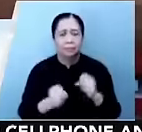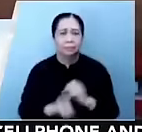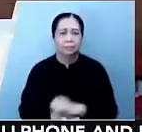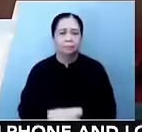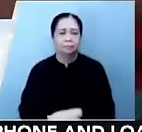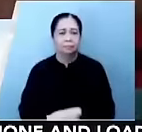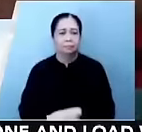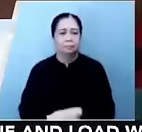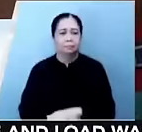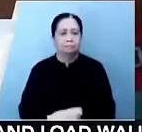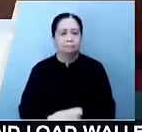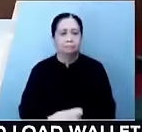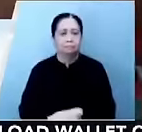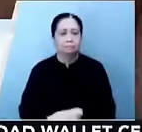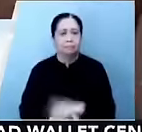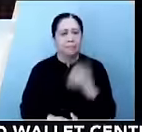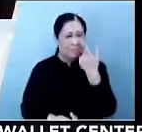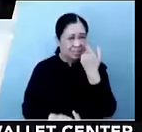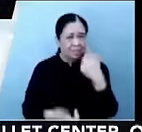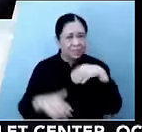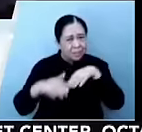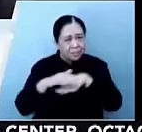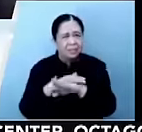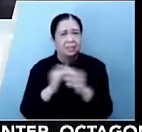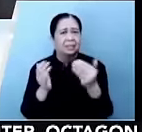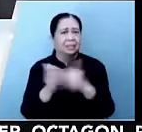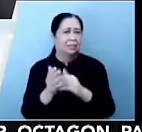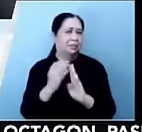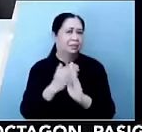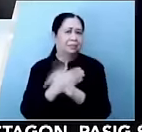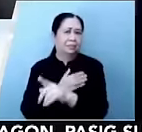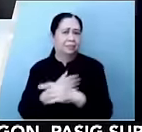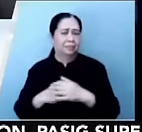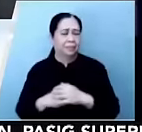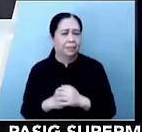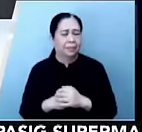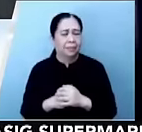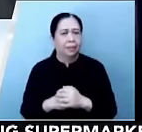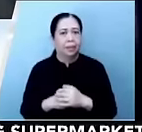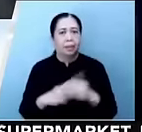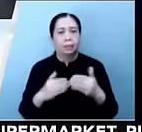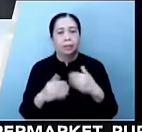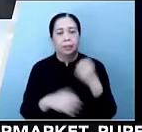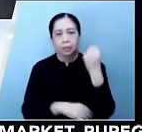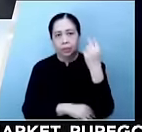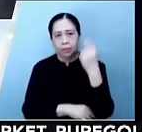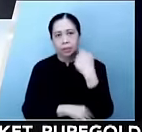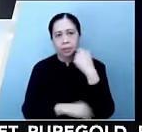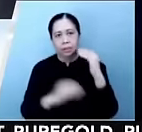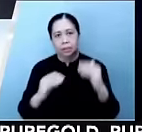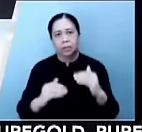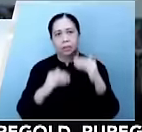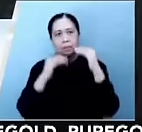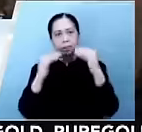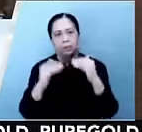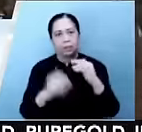Opo, pumasok po kasi siya ulit eh. Bago mag-alas 12 kanina, itinaas na ang sunog sa third